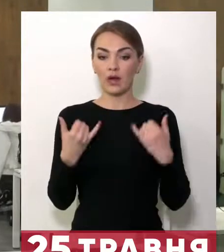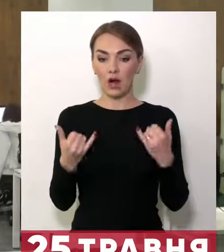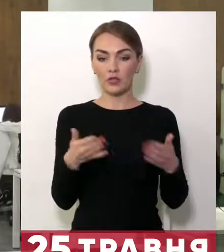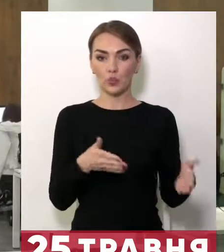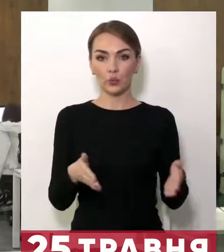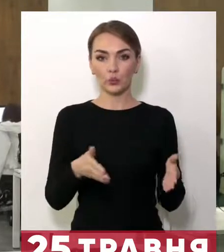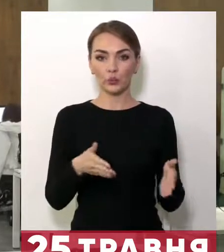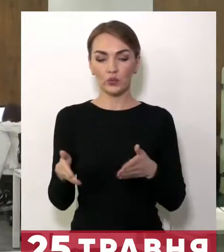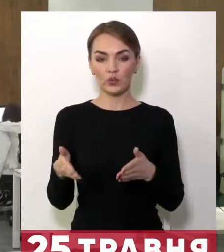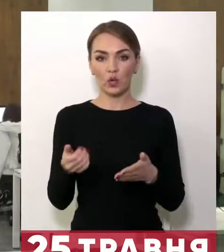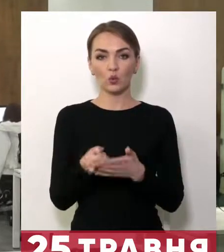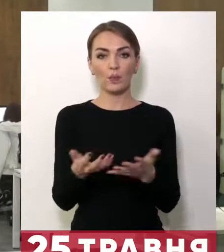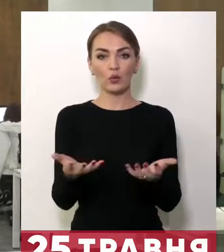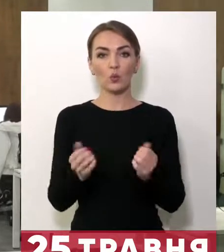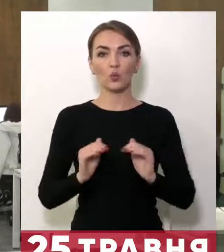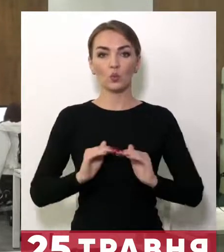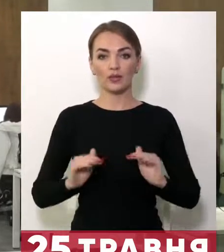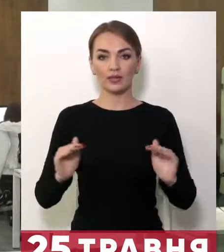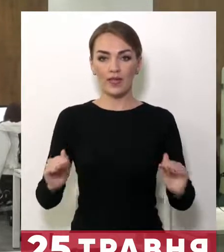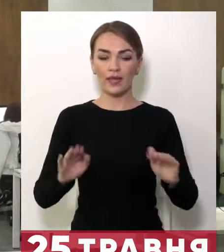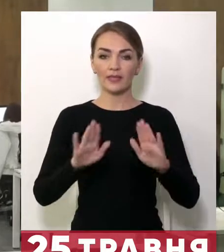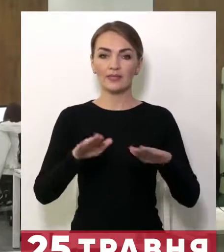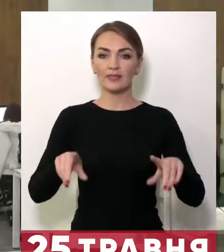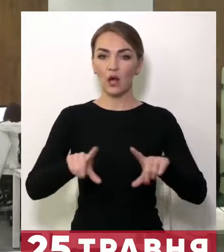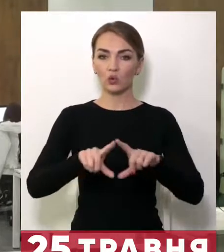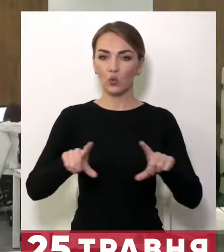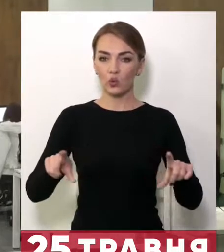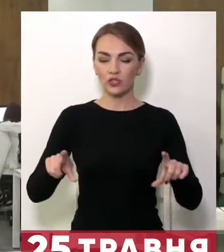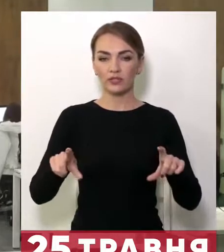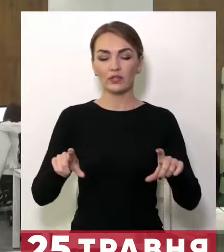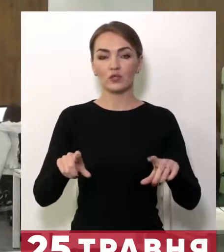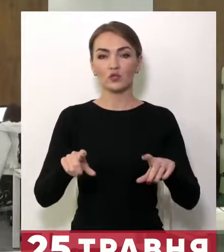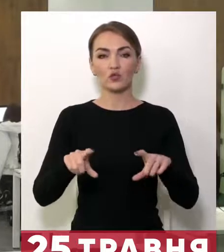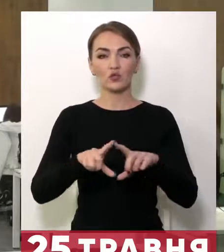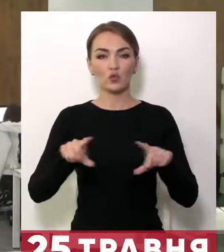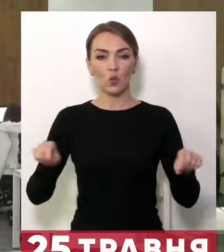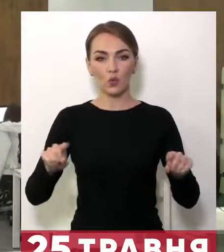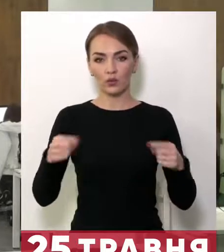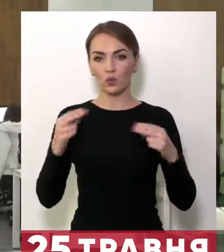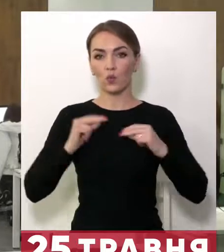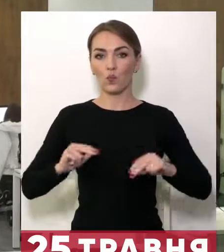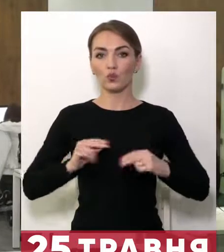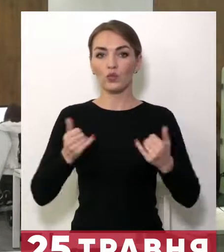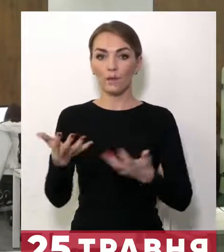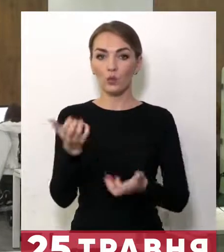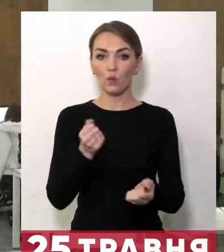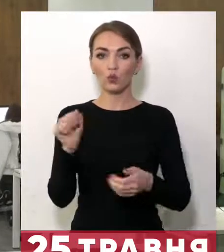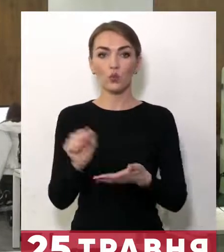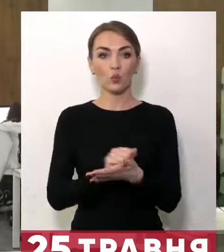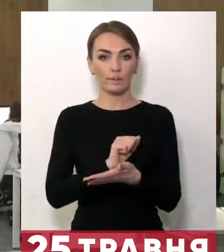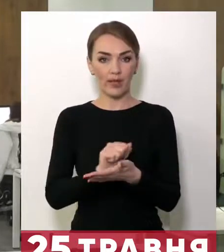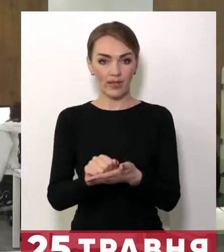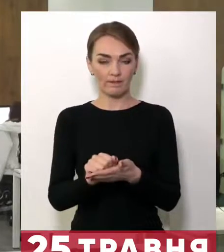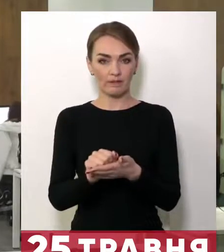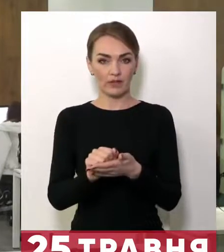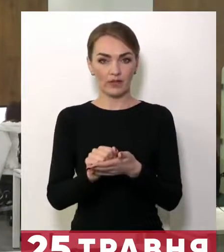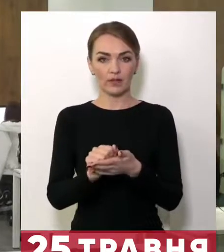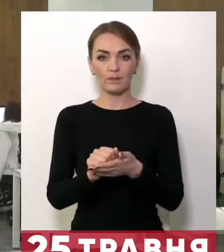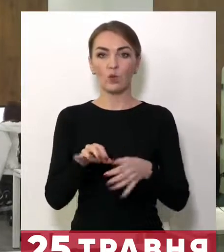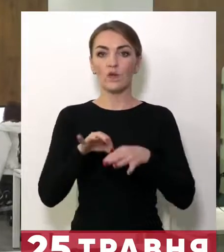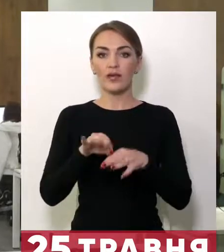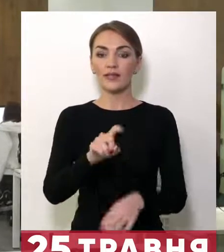Наразі готуються до прийому дітей садочки, школи організовують роботу для прийому документів та